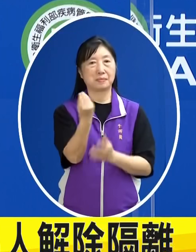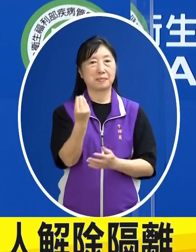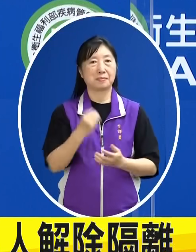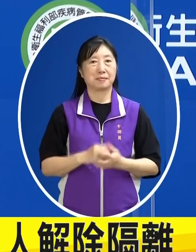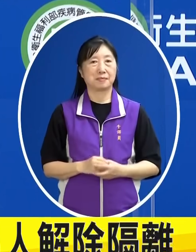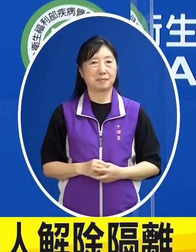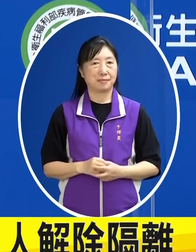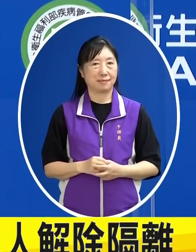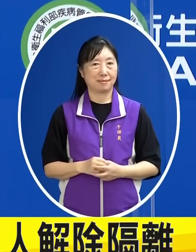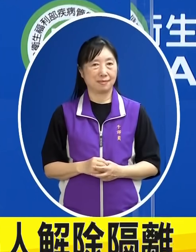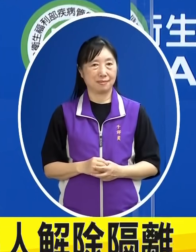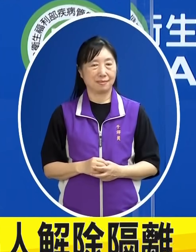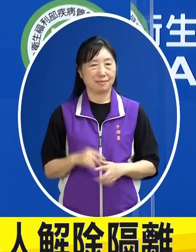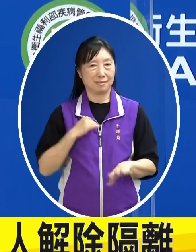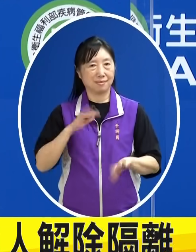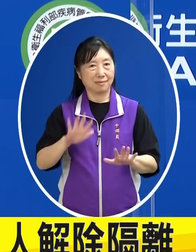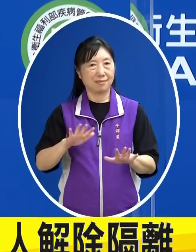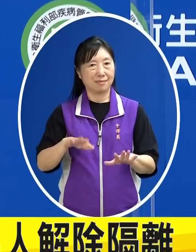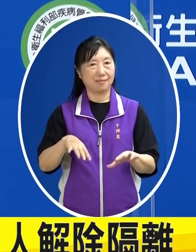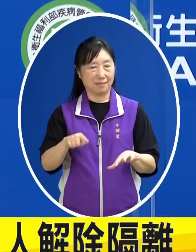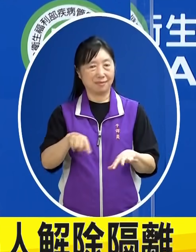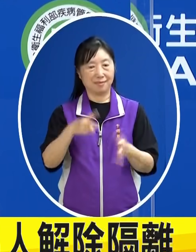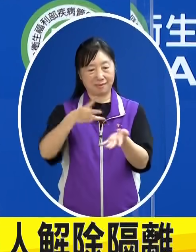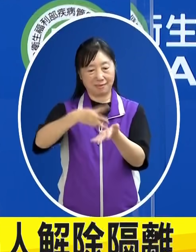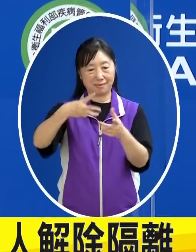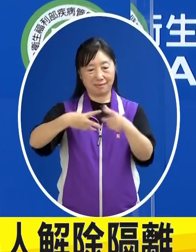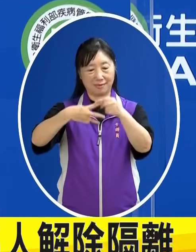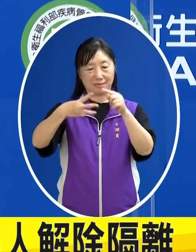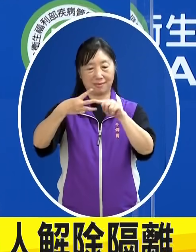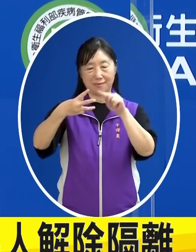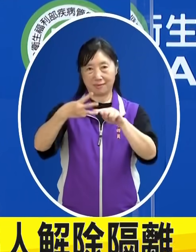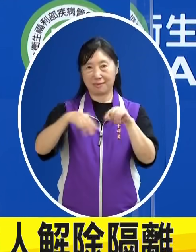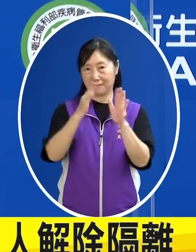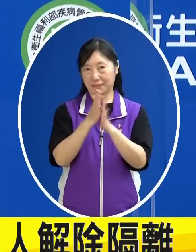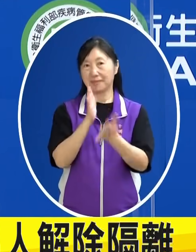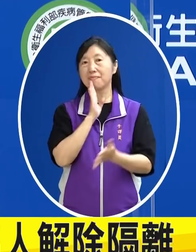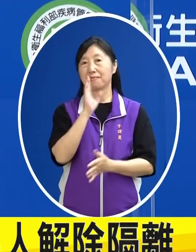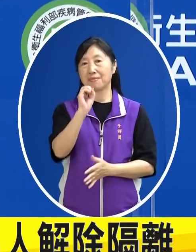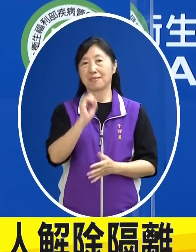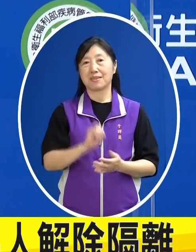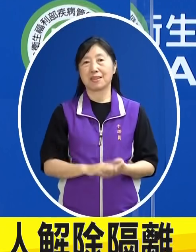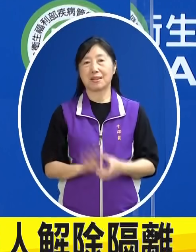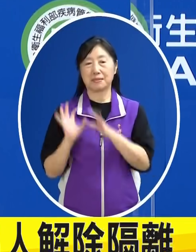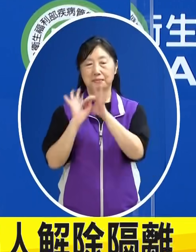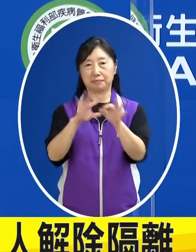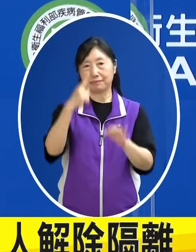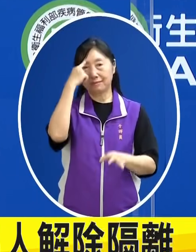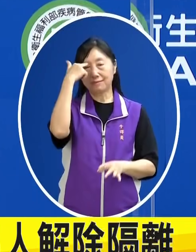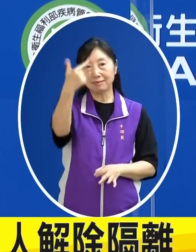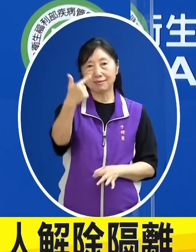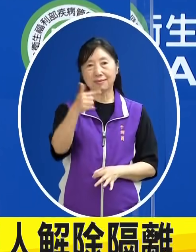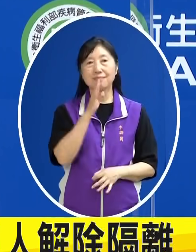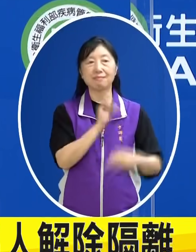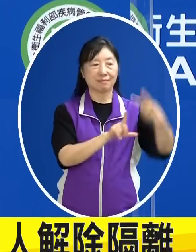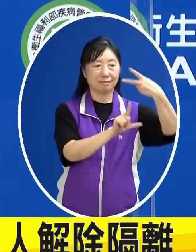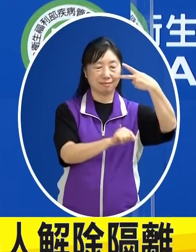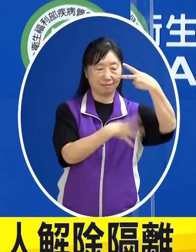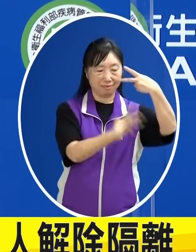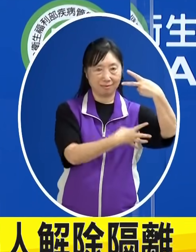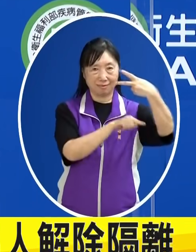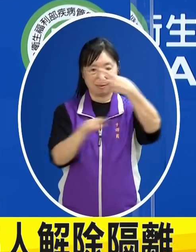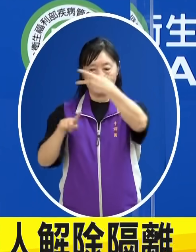我们在这是第三次的了哈，我们第一次有这样的啊，连续6天零确诊，大概是2月10号